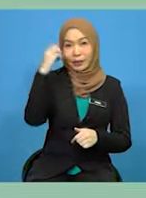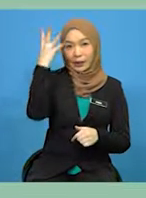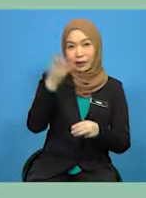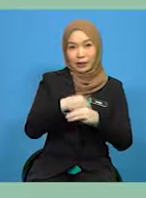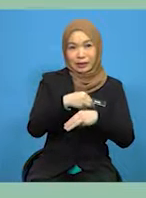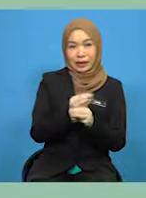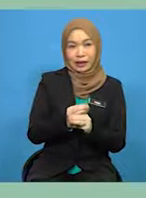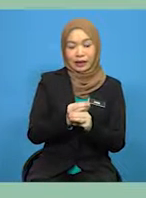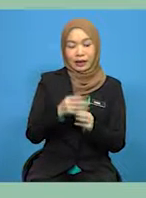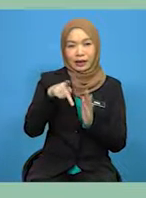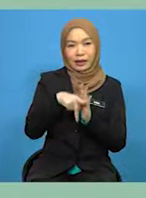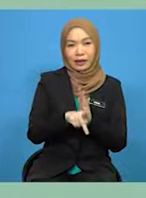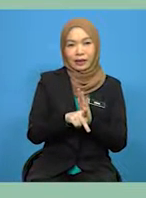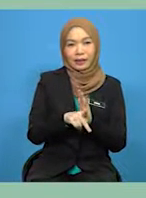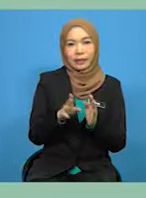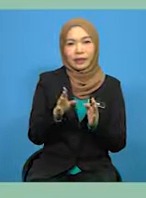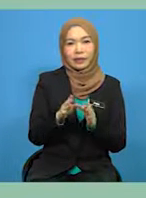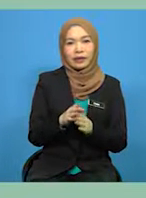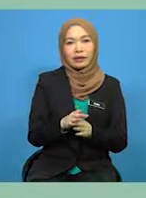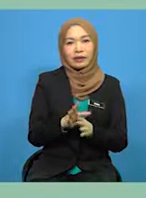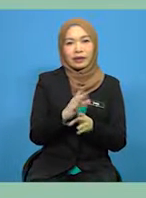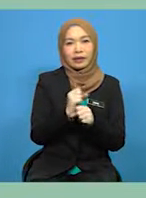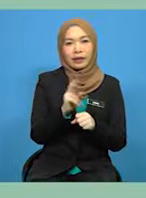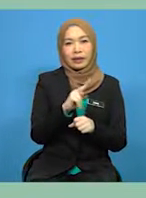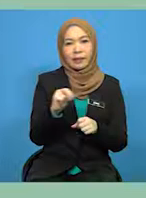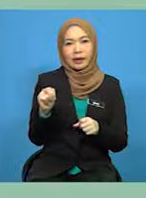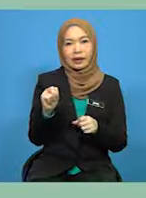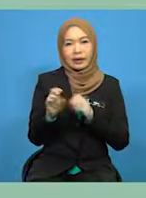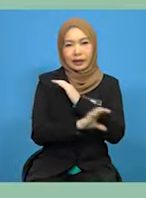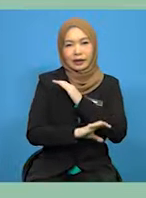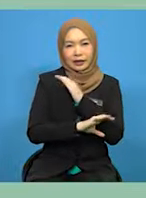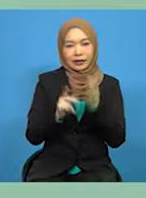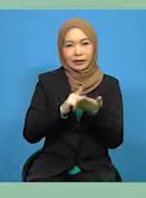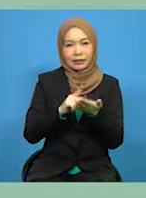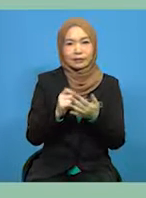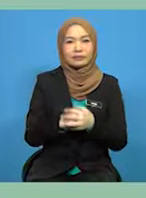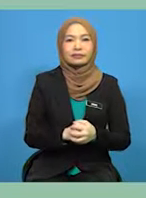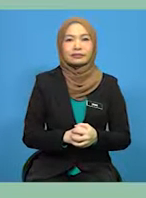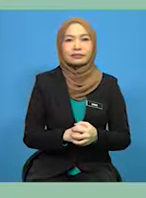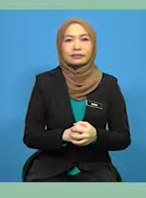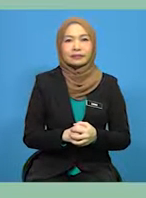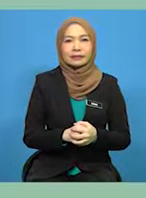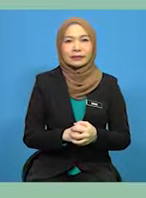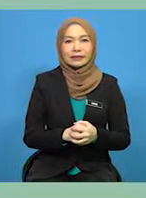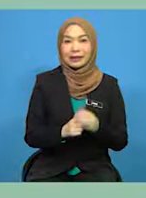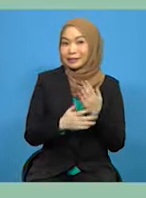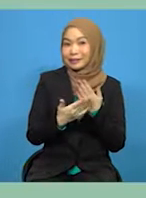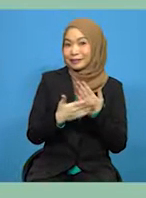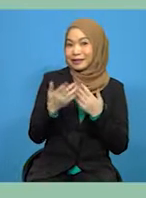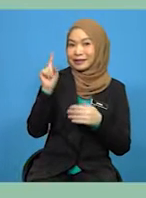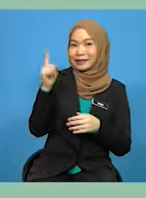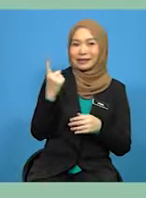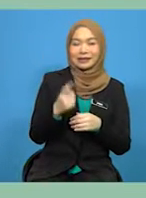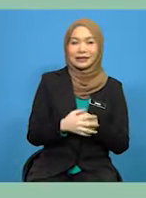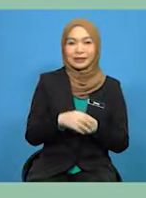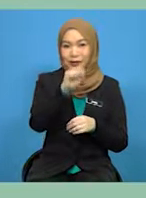Nyatakan masalah dalam perhitungan pendapatan negara. Mudahkan